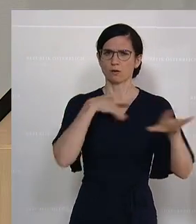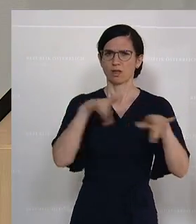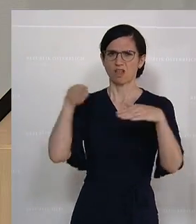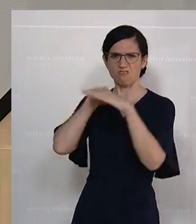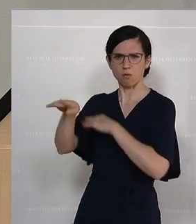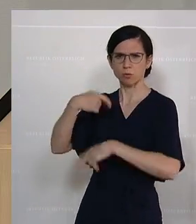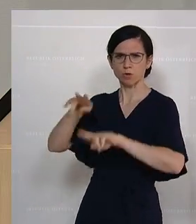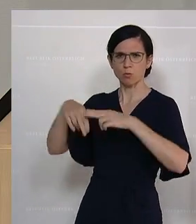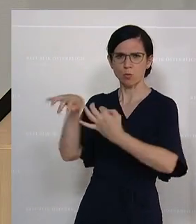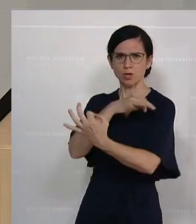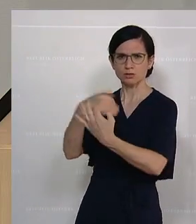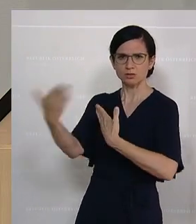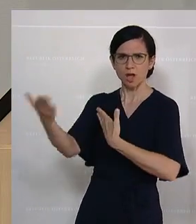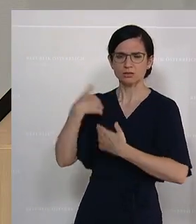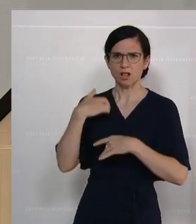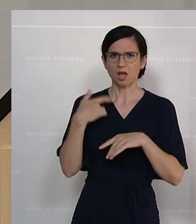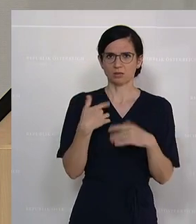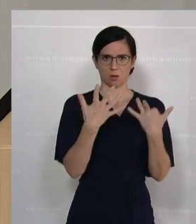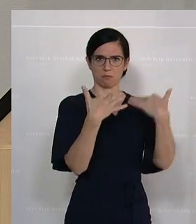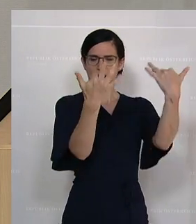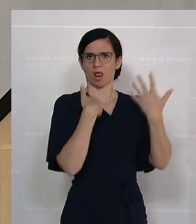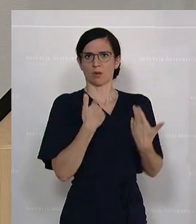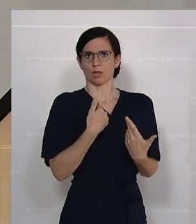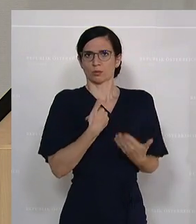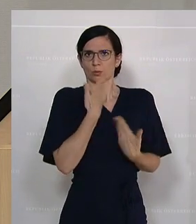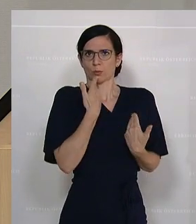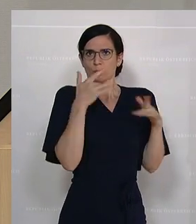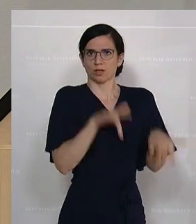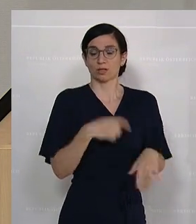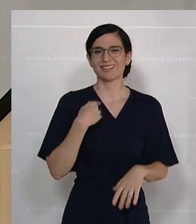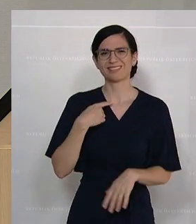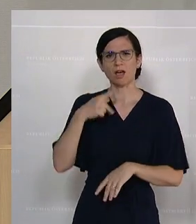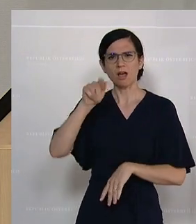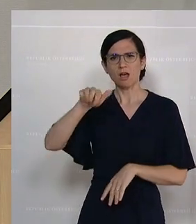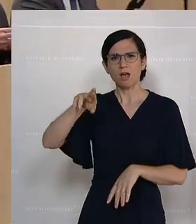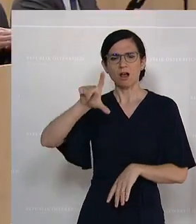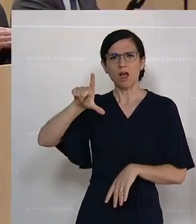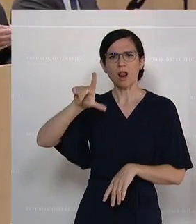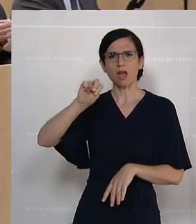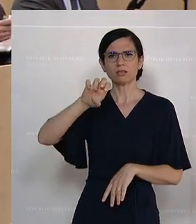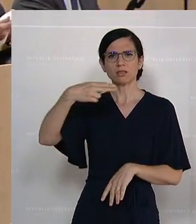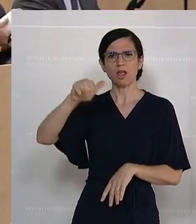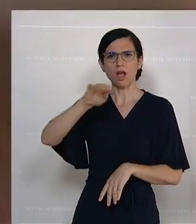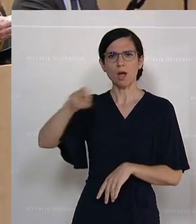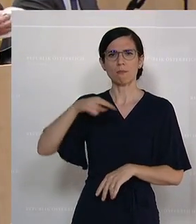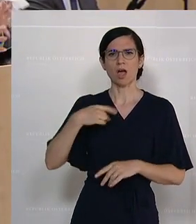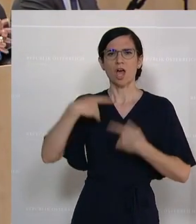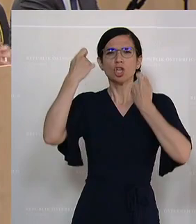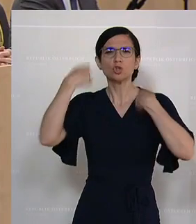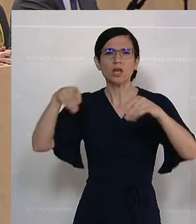flucht des bundeskanzlers vor dem österreichischen parlament karl may hammer ist der teuerste flüchtling dieser republik